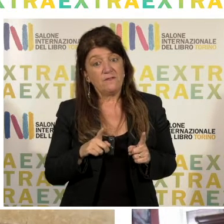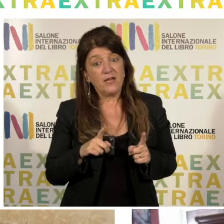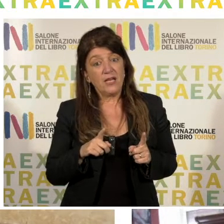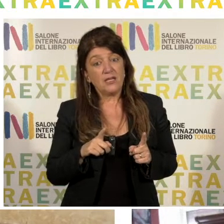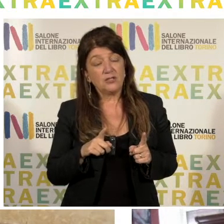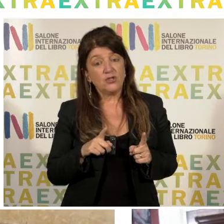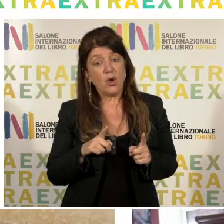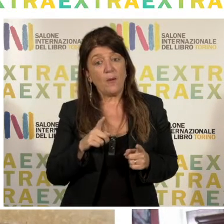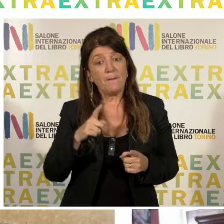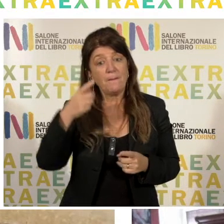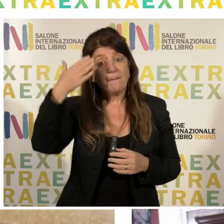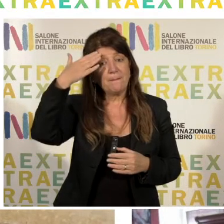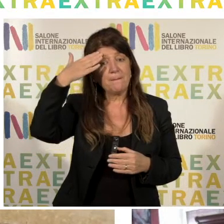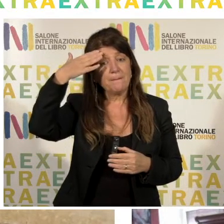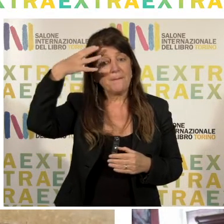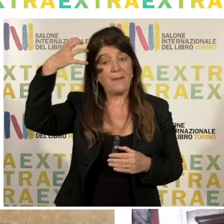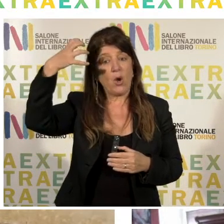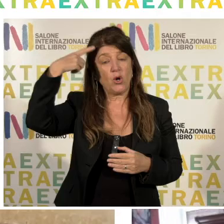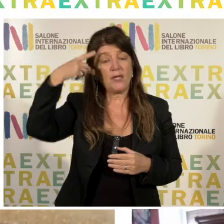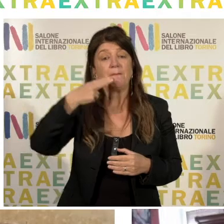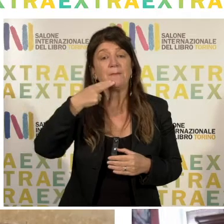di suo padre?